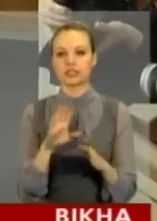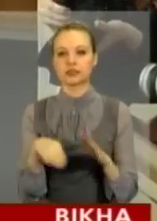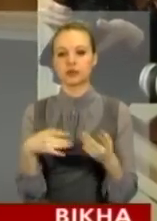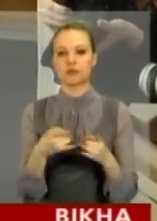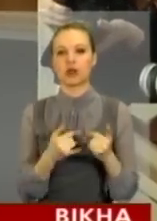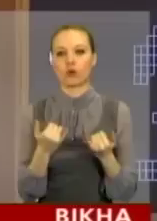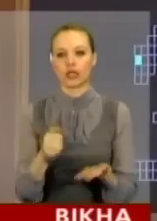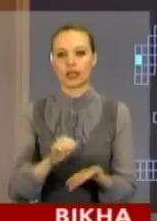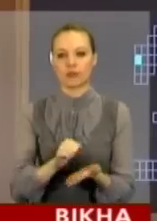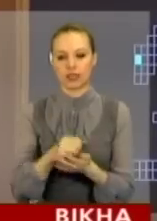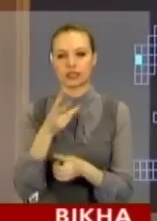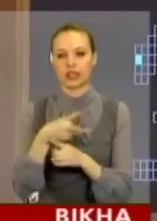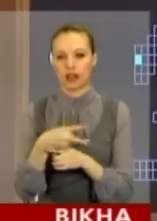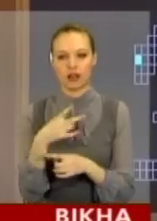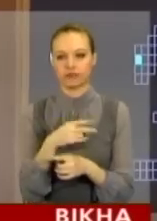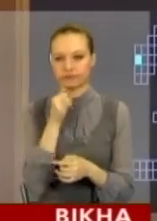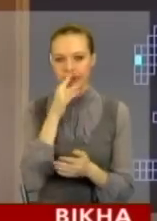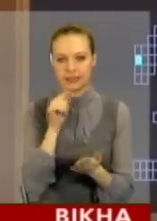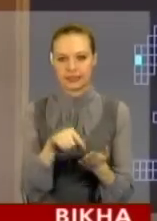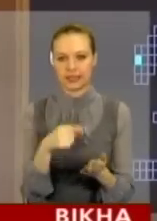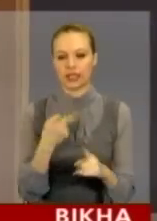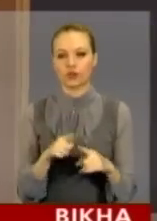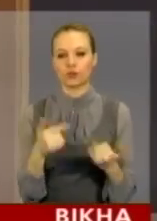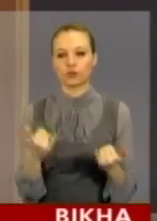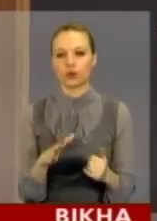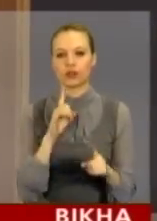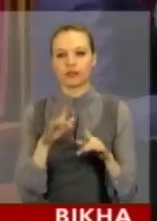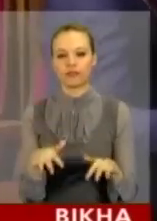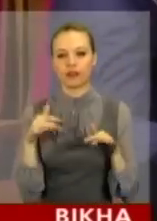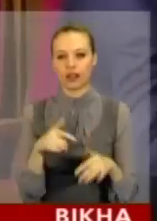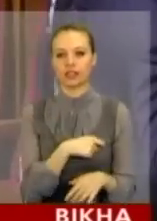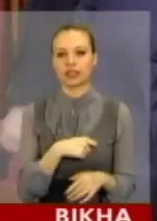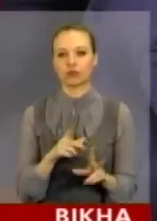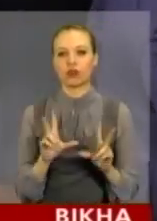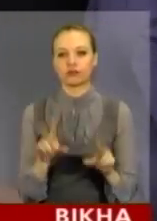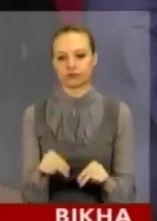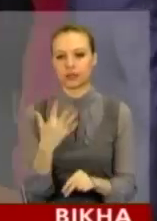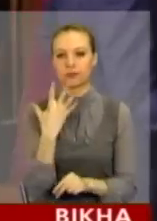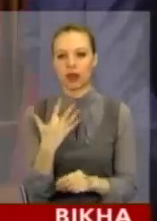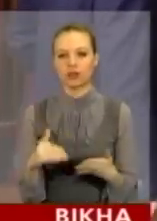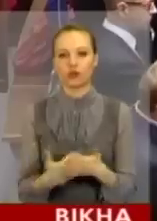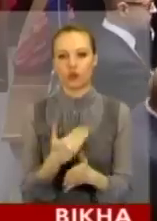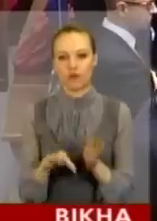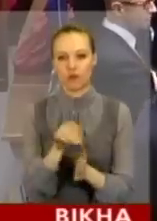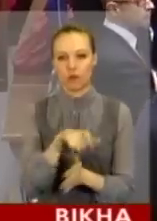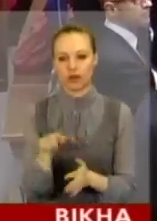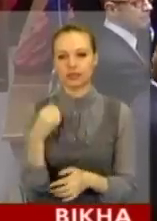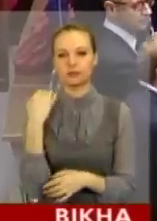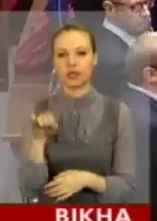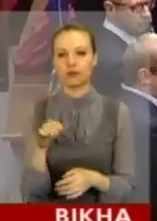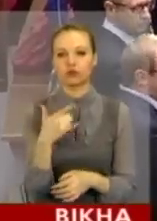балкона для преси. Телекамерам його не дістати. Сьогодні в Раді депутатську присягу складають п'ятеро новообранців.